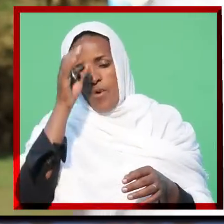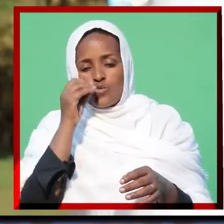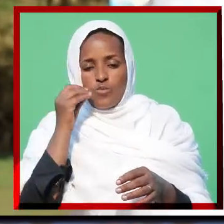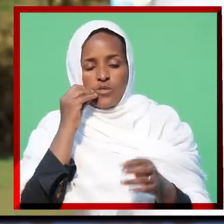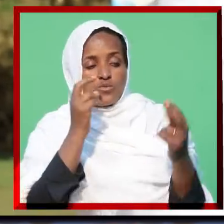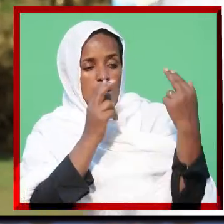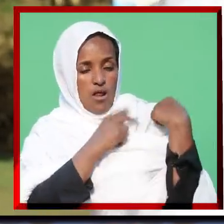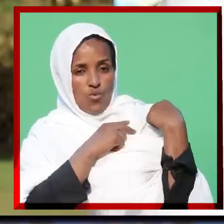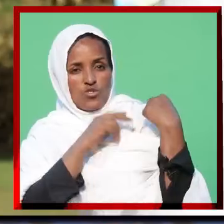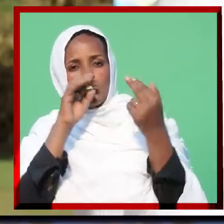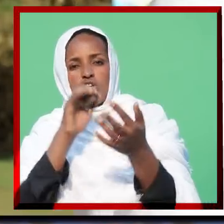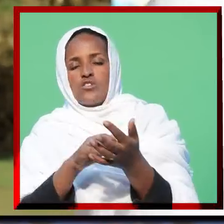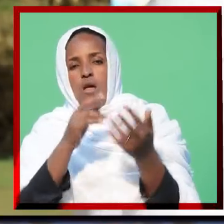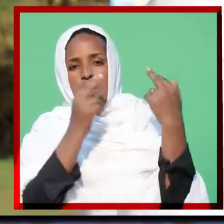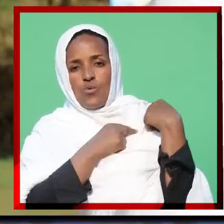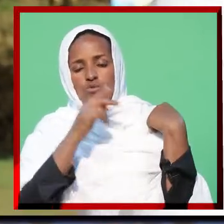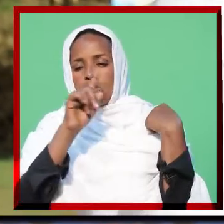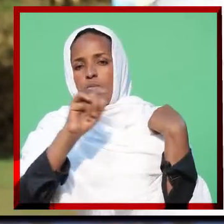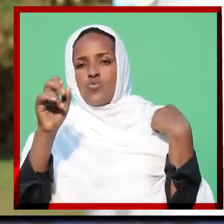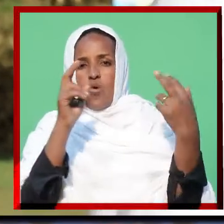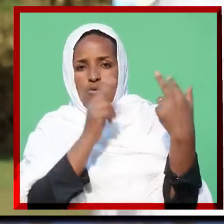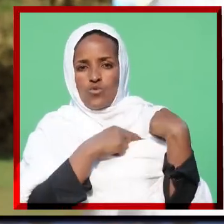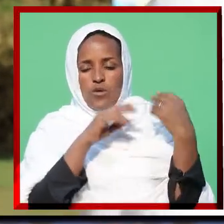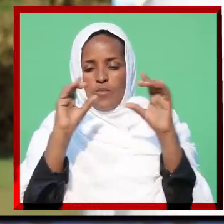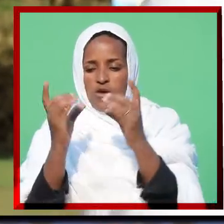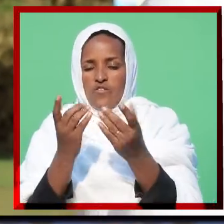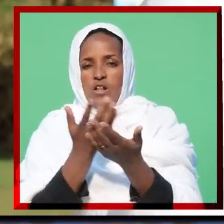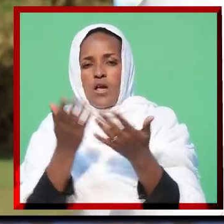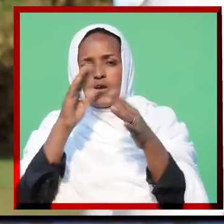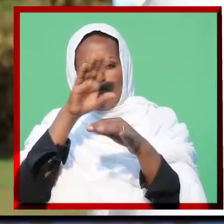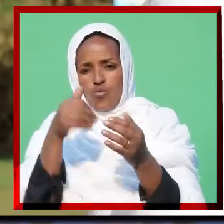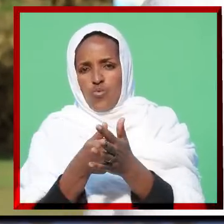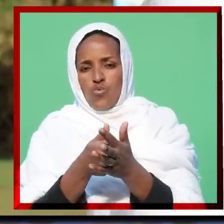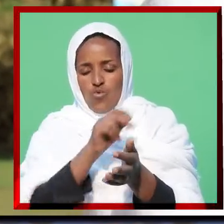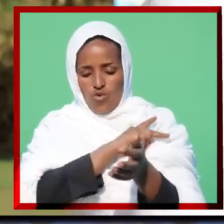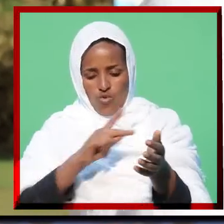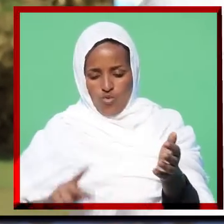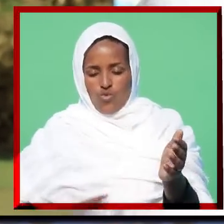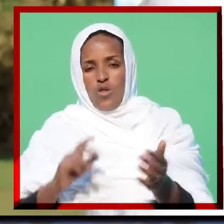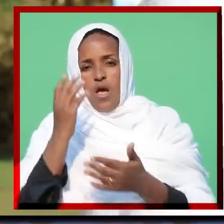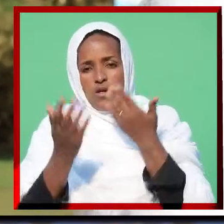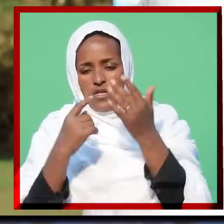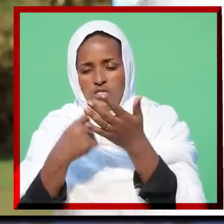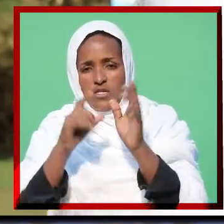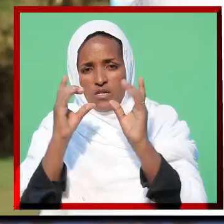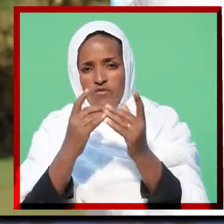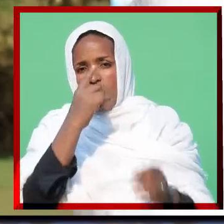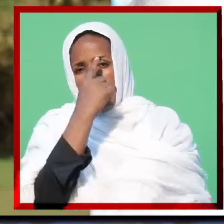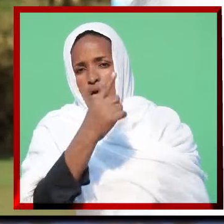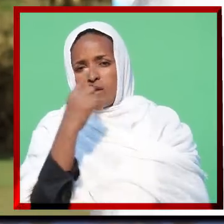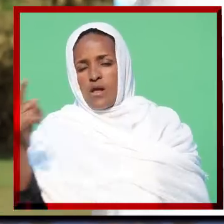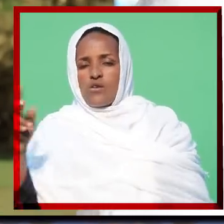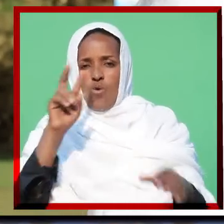ቤቶች አለቆችና የሺህ አለቆች የመቶ አለቆችም በክፍሎች ነገር ሁሉ ንጉሱን ያገለገሉት እነዚህም ክፍሎች